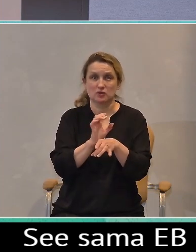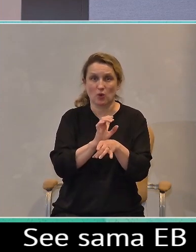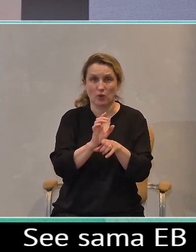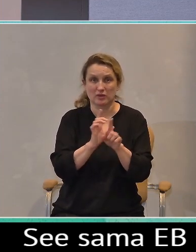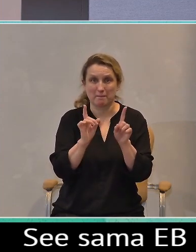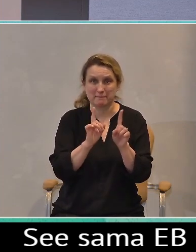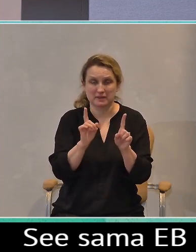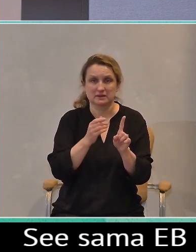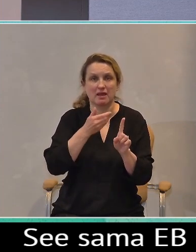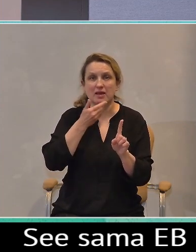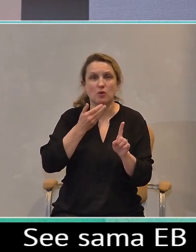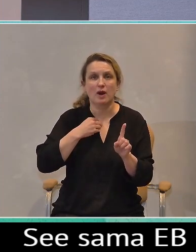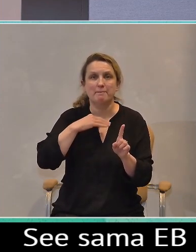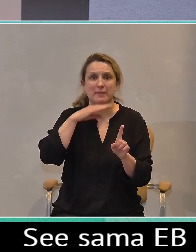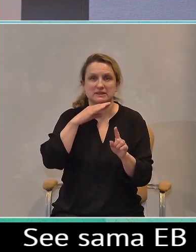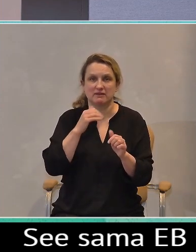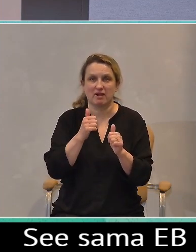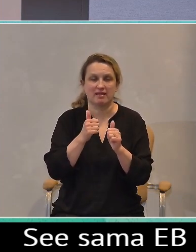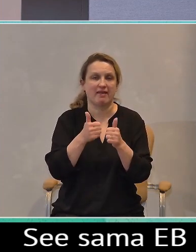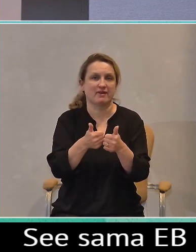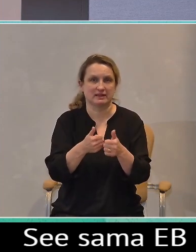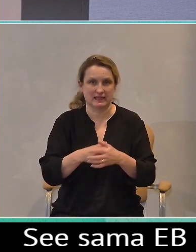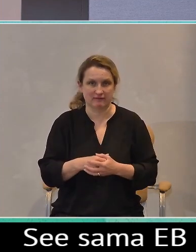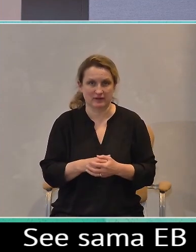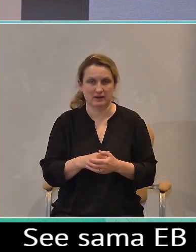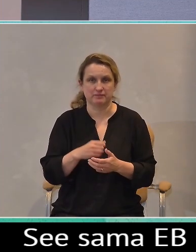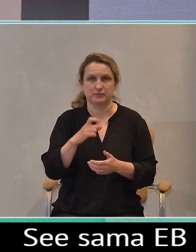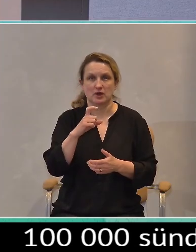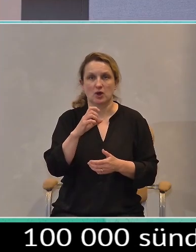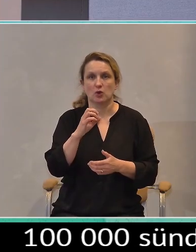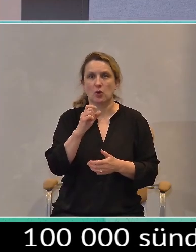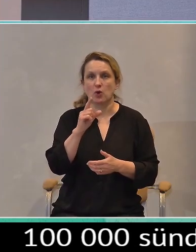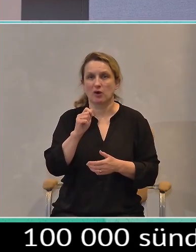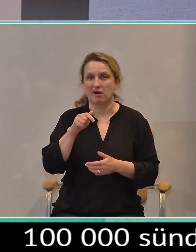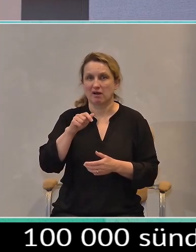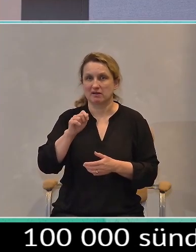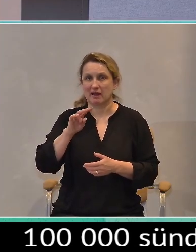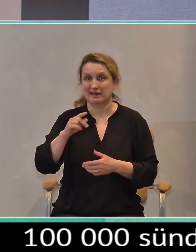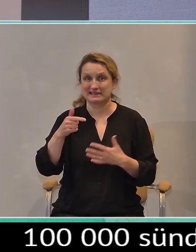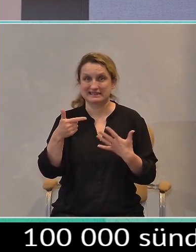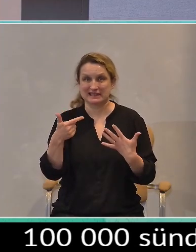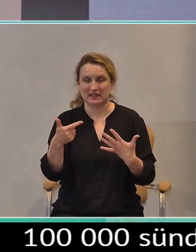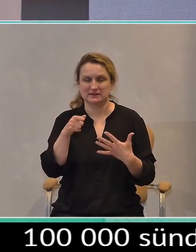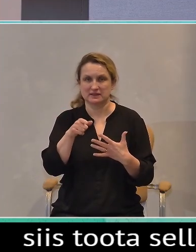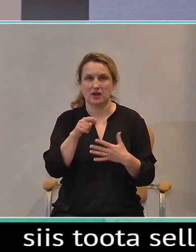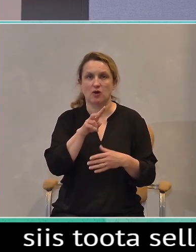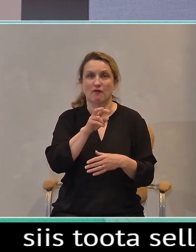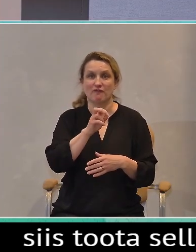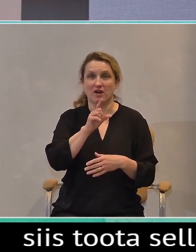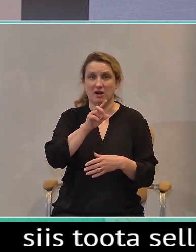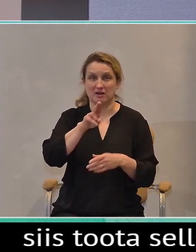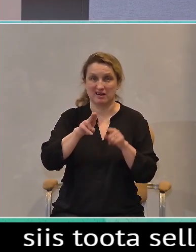piisavalt efektiivne. Ja kollageen 7 on siis peamine valk, mis osaleb